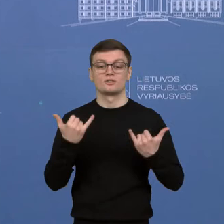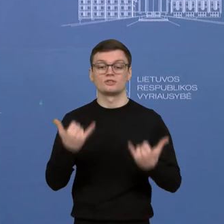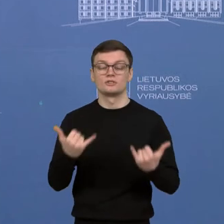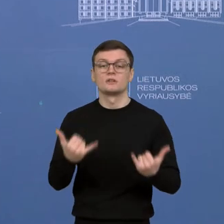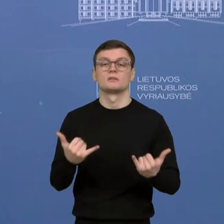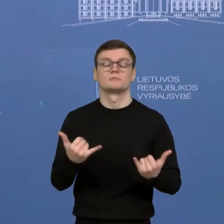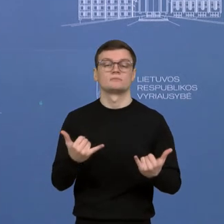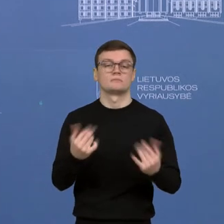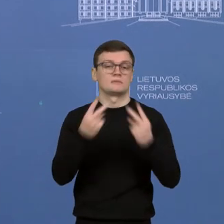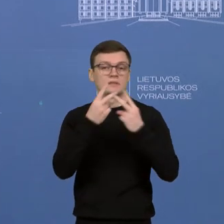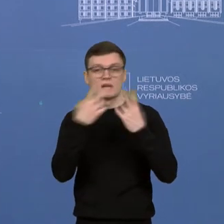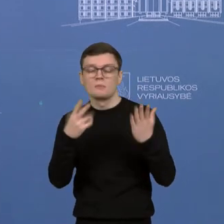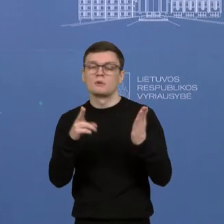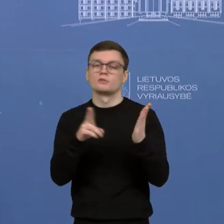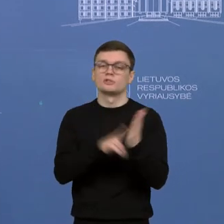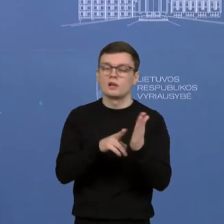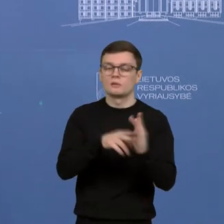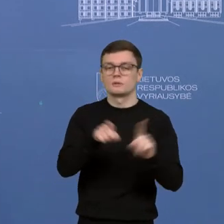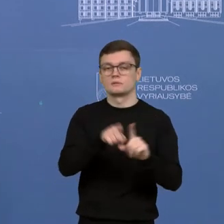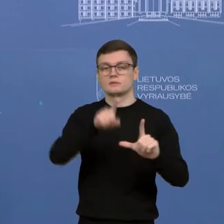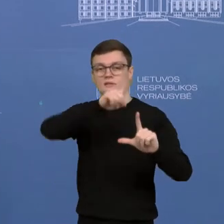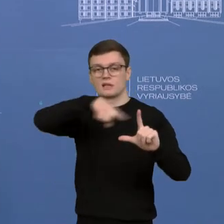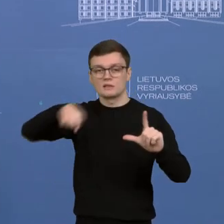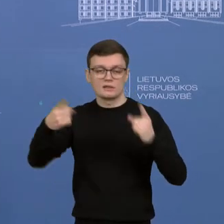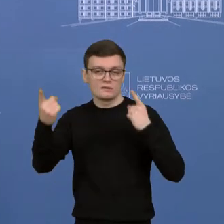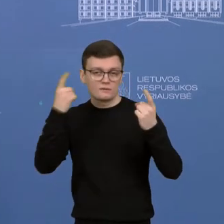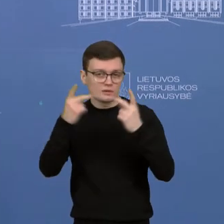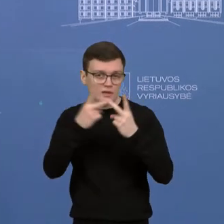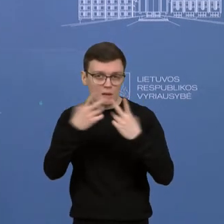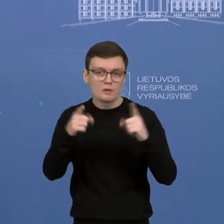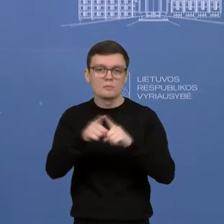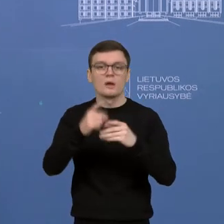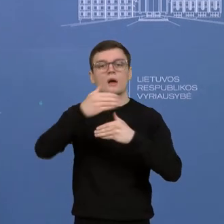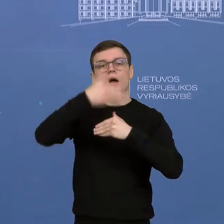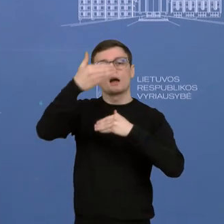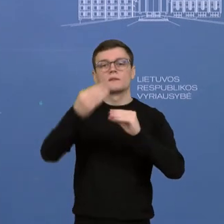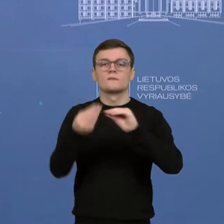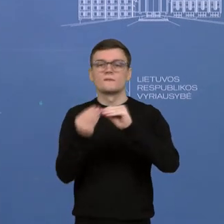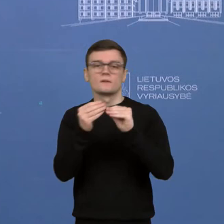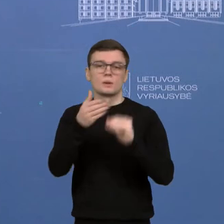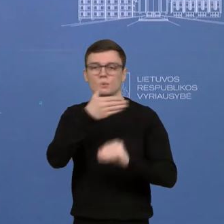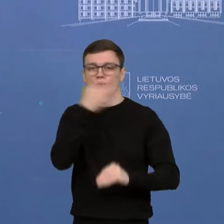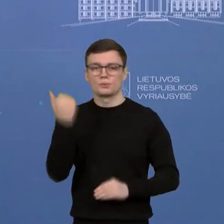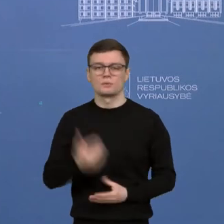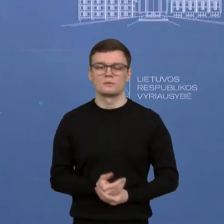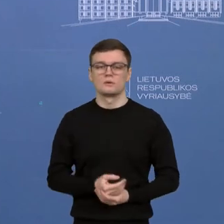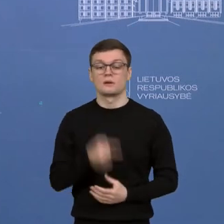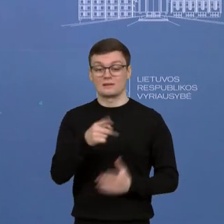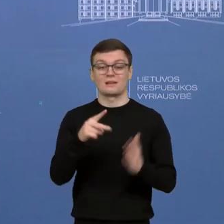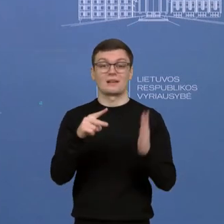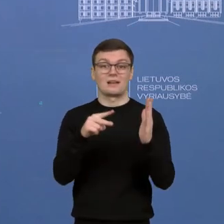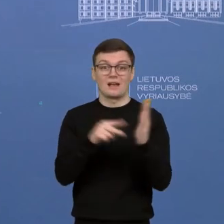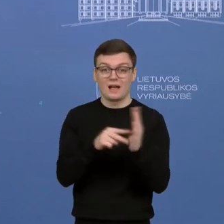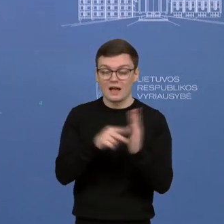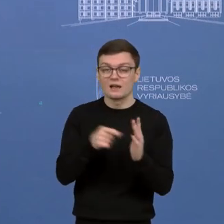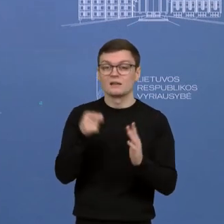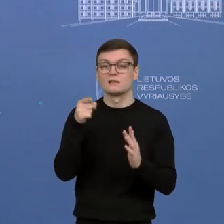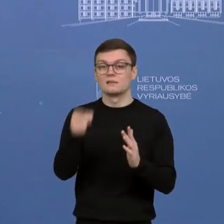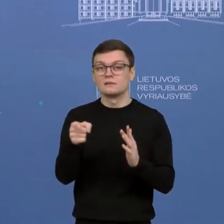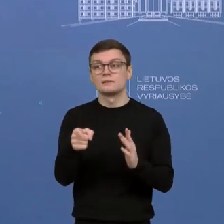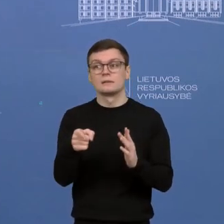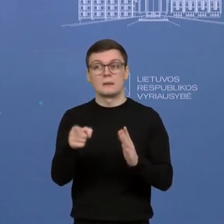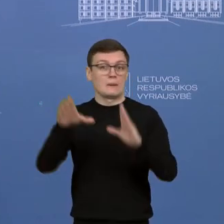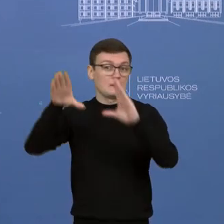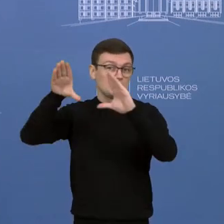ženklų iš įvairių ir statistinių duomenų, taip pat ir iš ateities sandorių, kad ta kaina, didmeninė kaina, jinai būtų